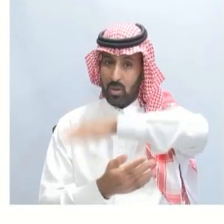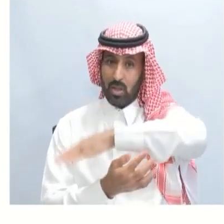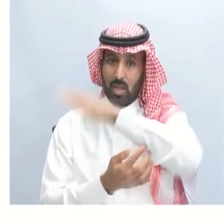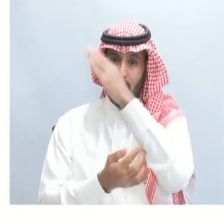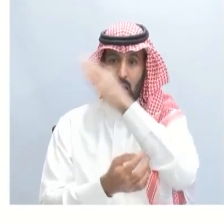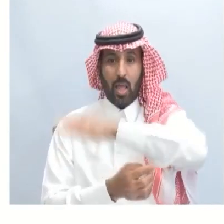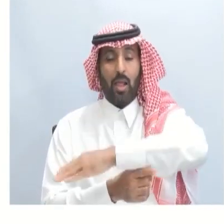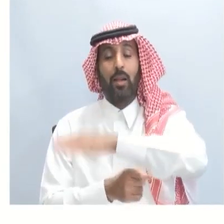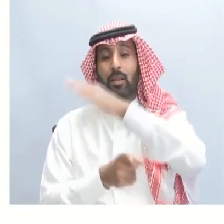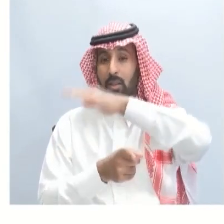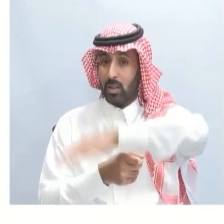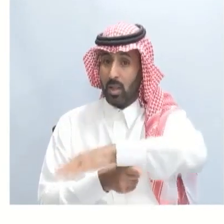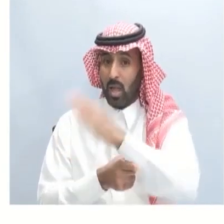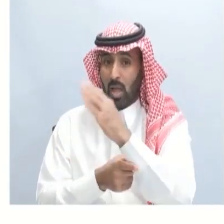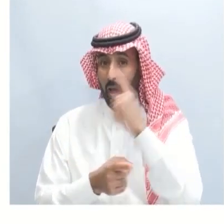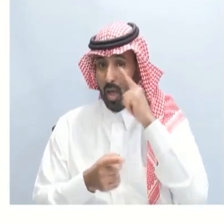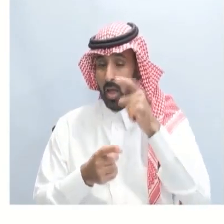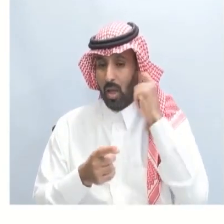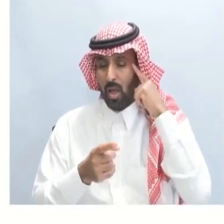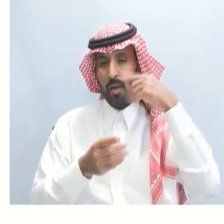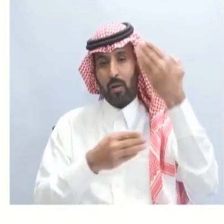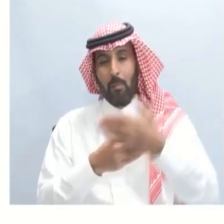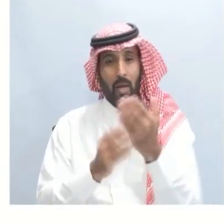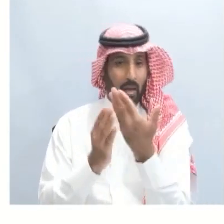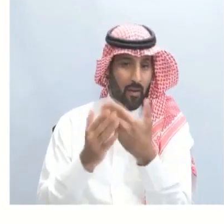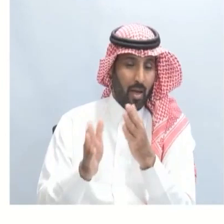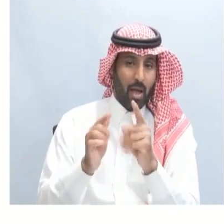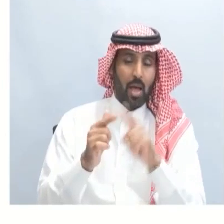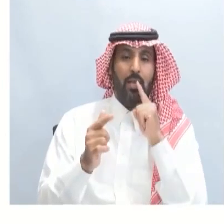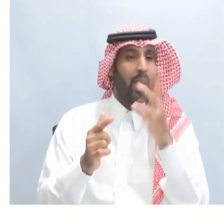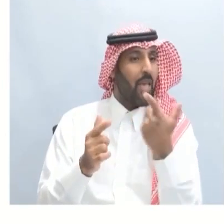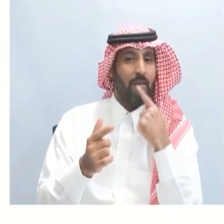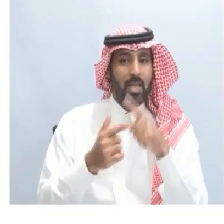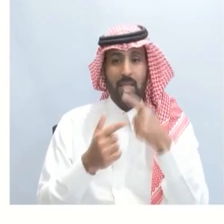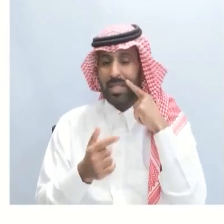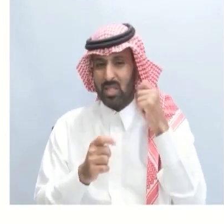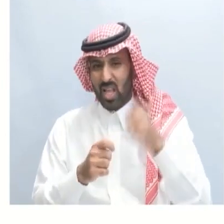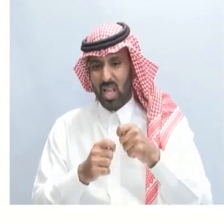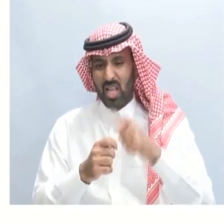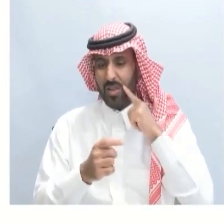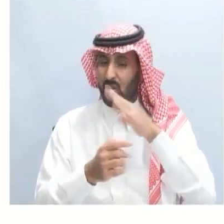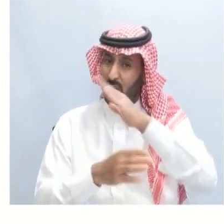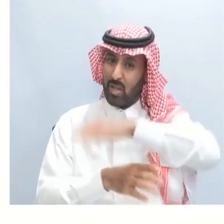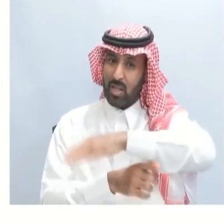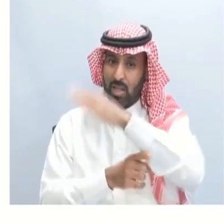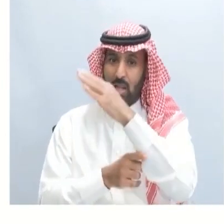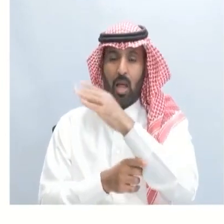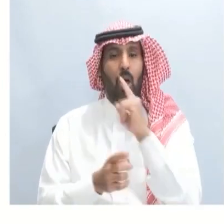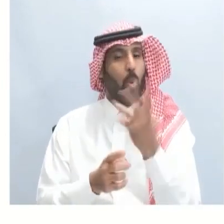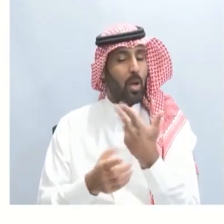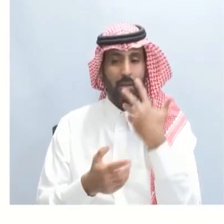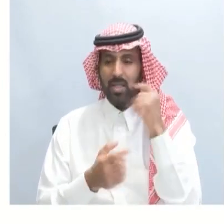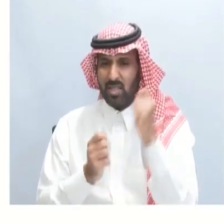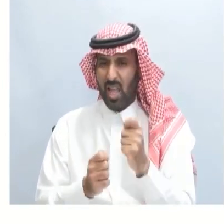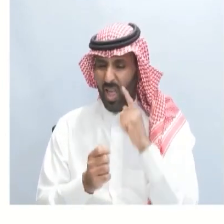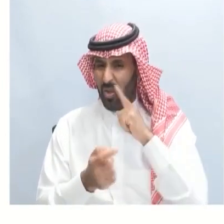بالتالي نحن سنتعرف خلال هذا الباب على كيف يمكن صنع مثل هذه الارجوحه ما الذي يحكمها